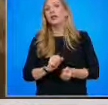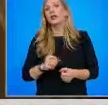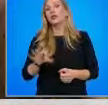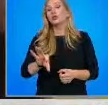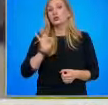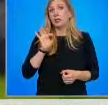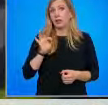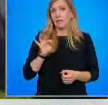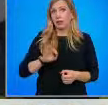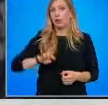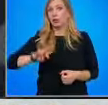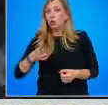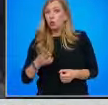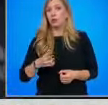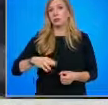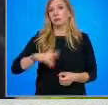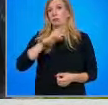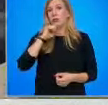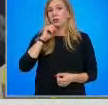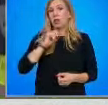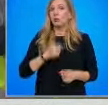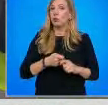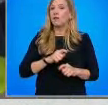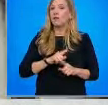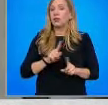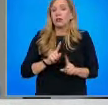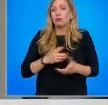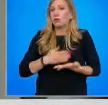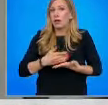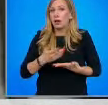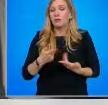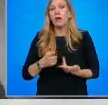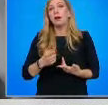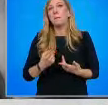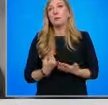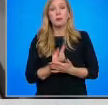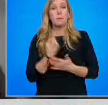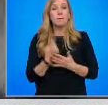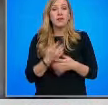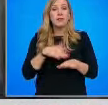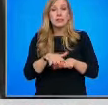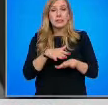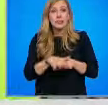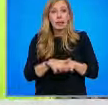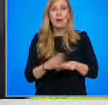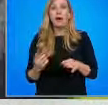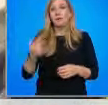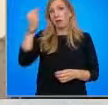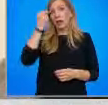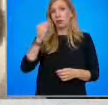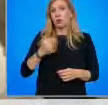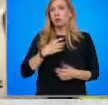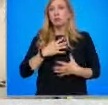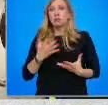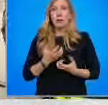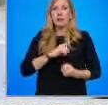нещо нередно. Това е, може би, първата система в България, която намери сили да започне да се чисти. По думите